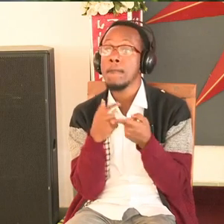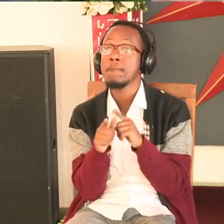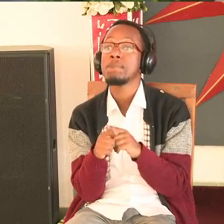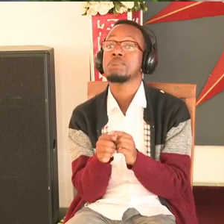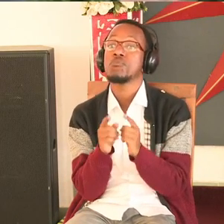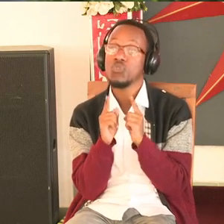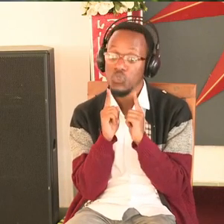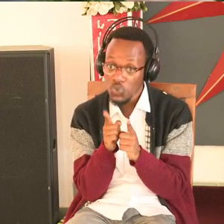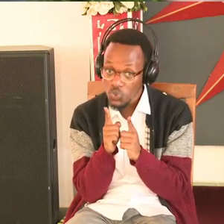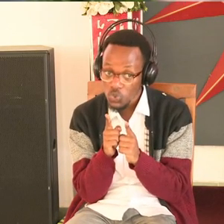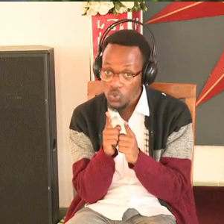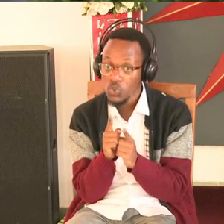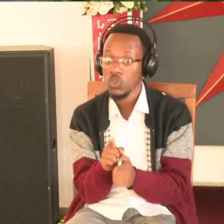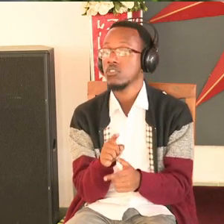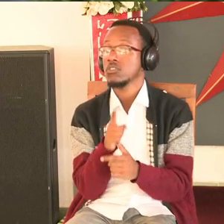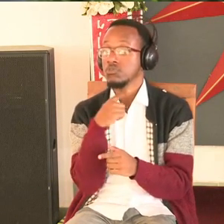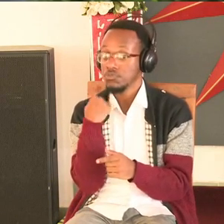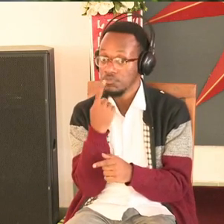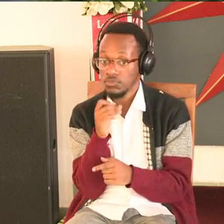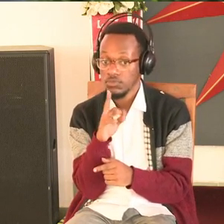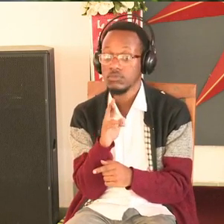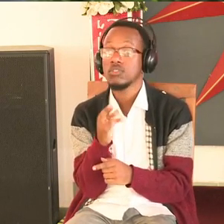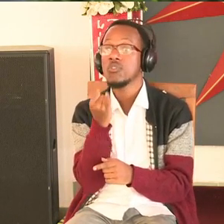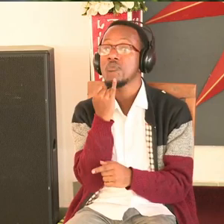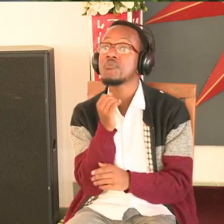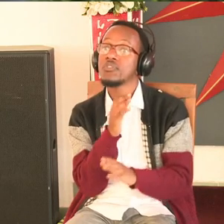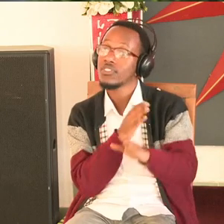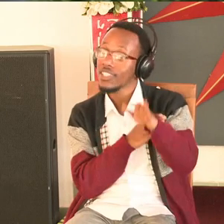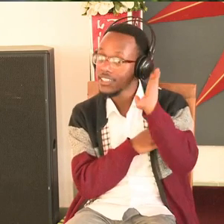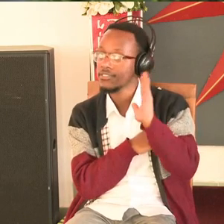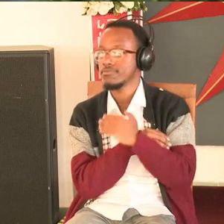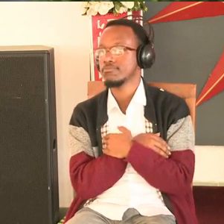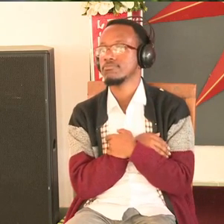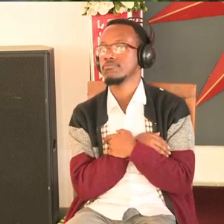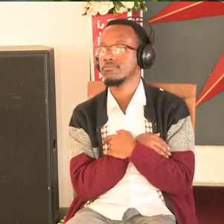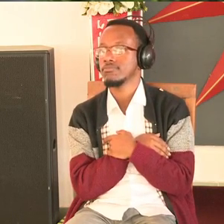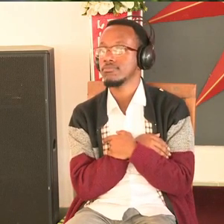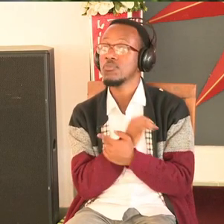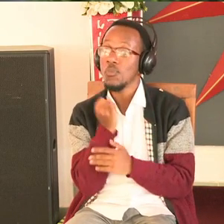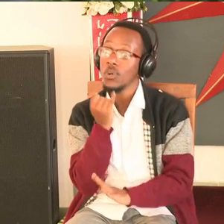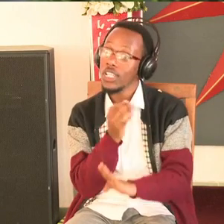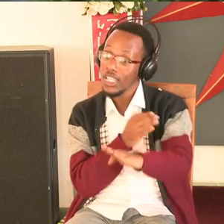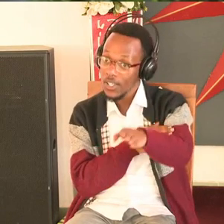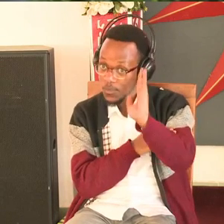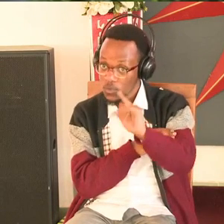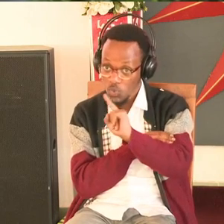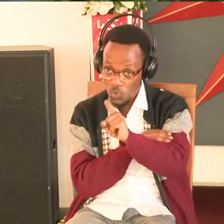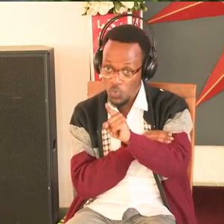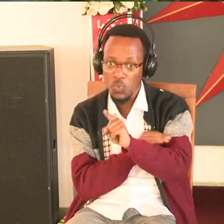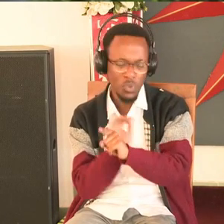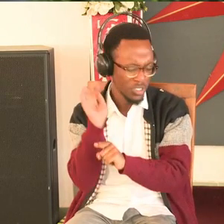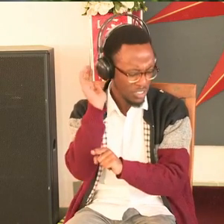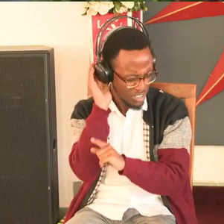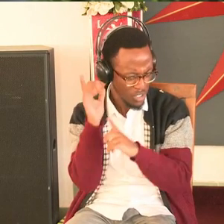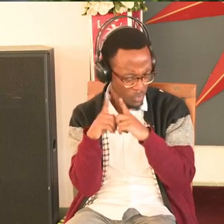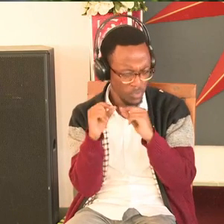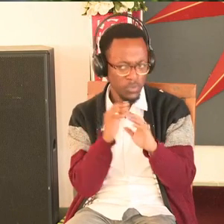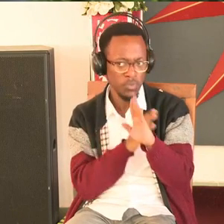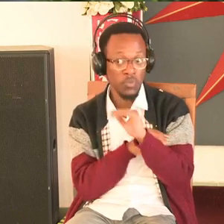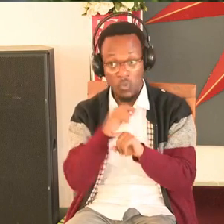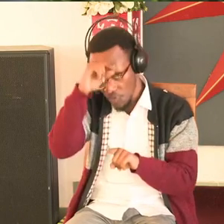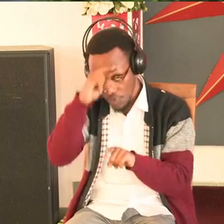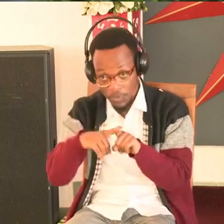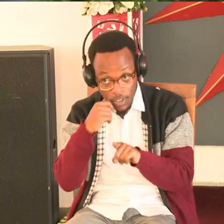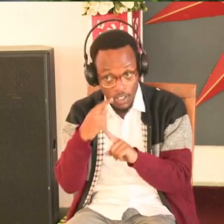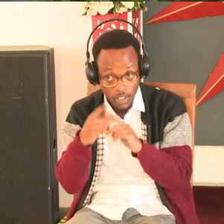noneho akongera ngo mwebwe ab'Imana mwebwe babyawe n'Imana mwebwe muzumva ijambo ry'Imana bene data bashiki